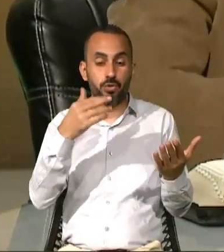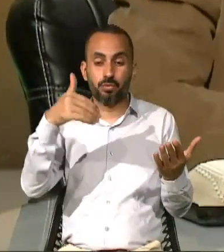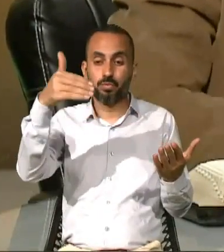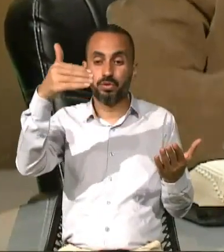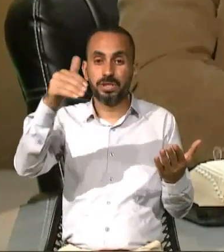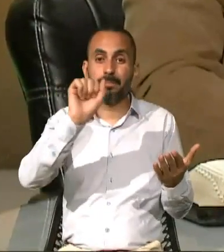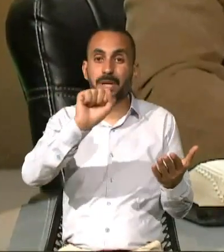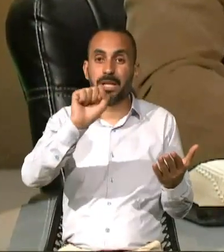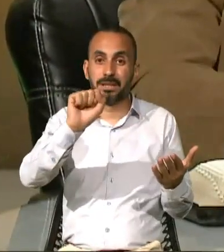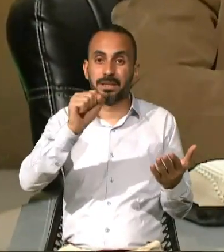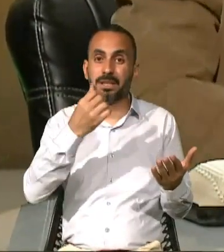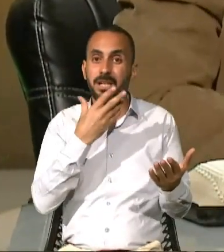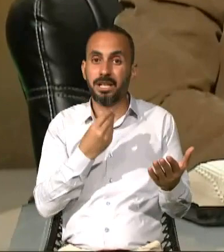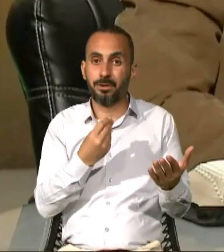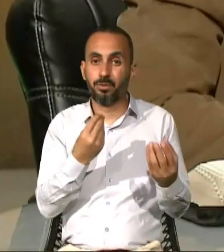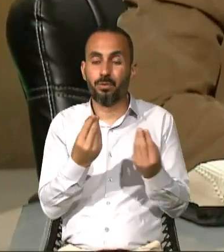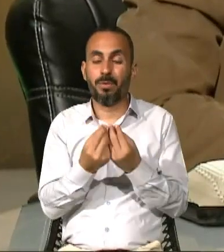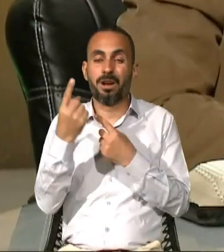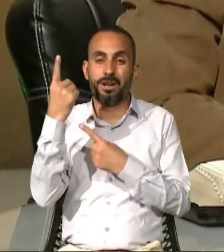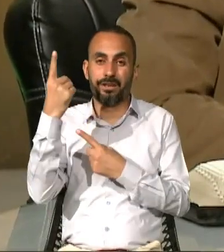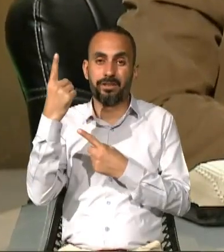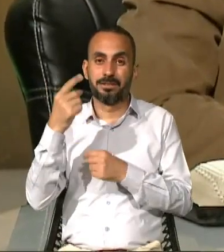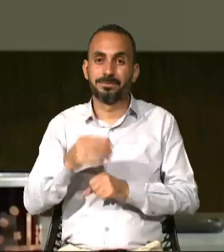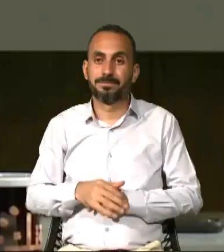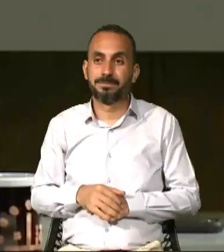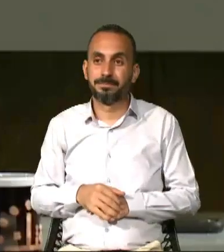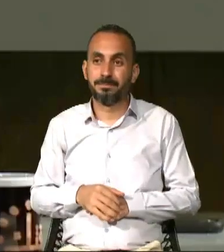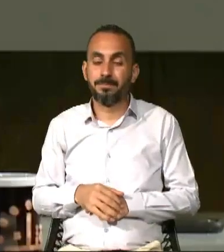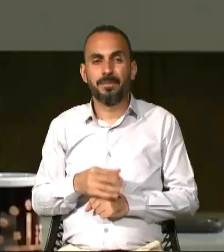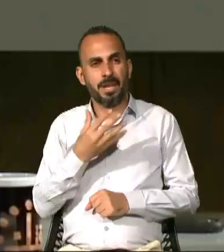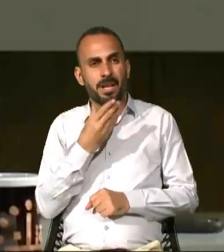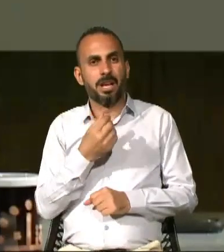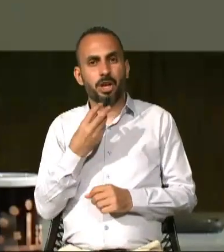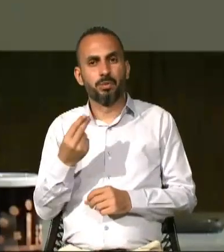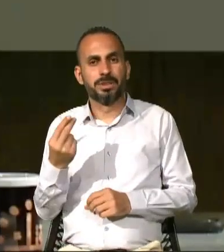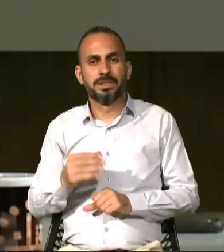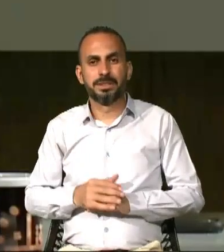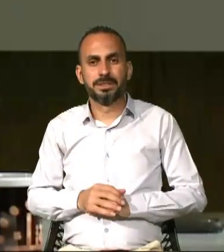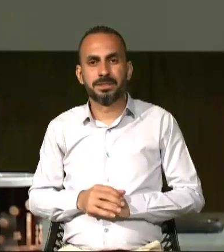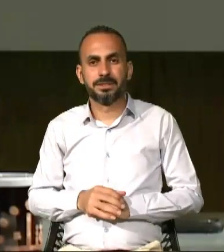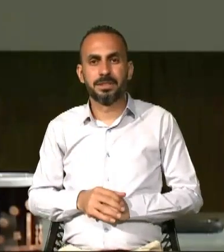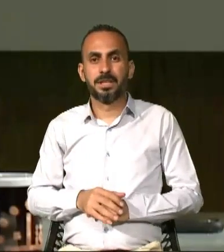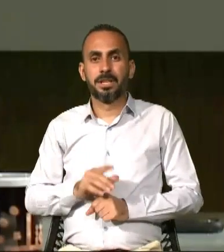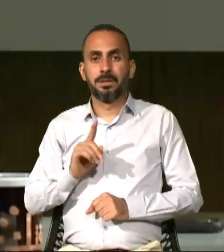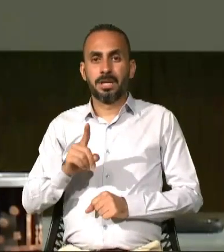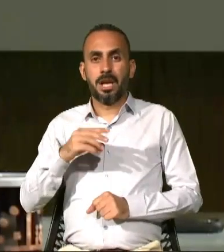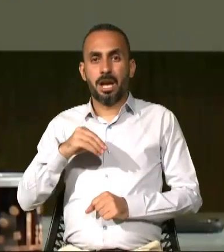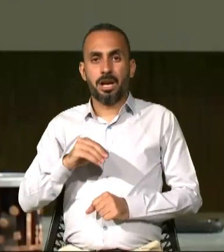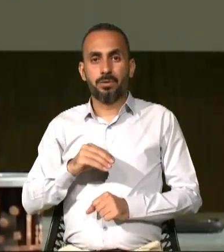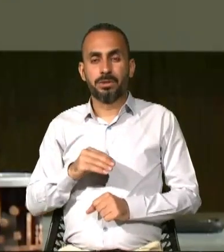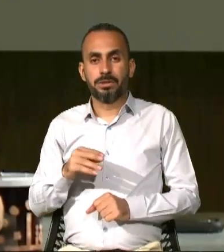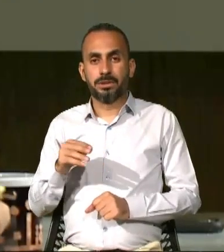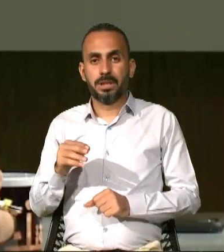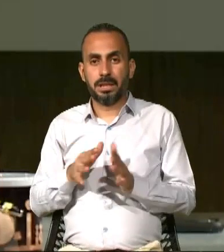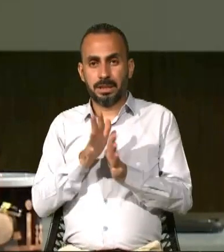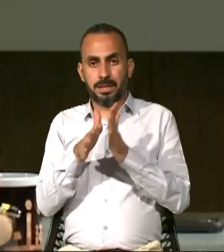من خلال كلمة الله. ده نظرة صح، ده شيء جميل جدا حقيقي. طيب هاخد تليفون بس وارجع معاك، لأن نفسي